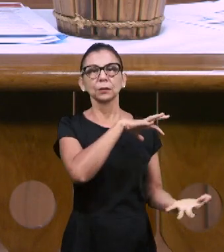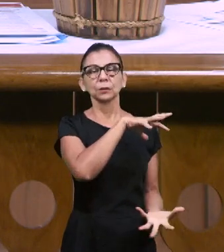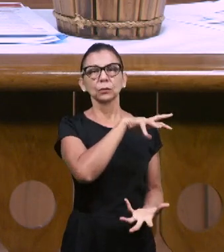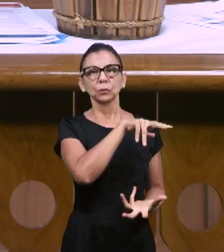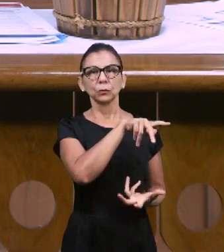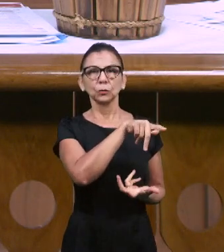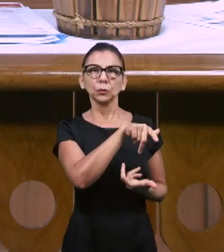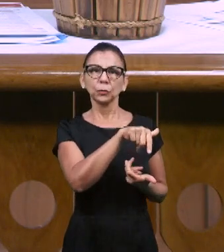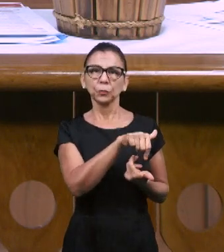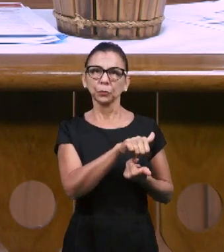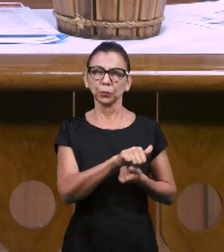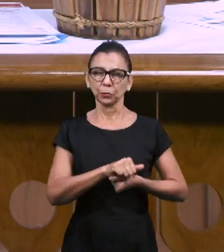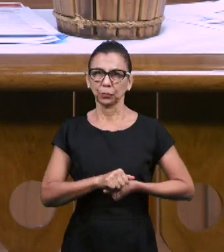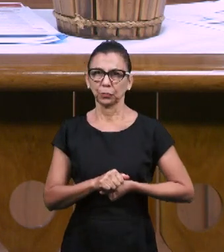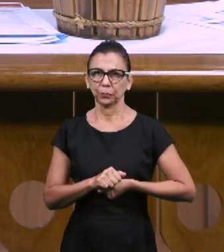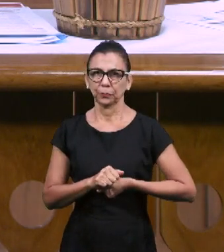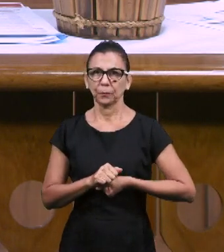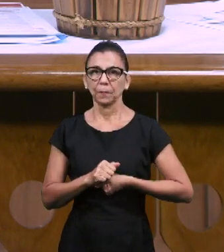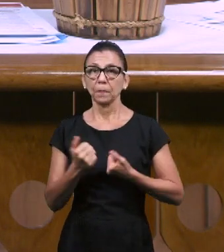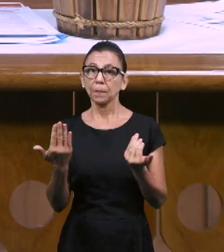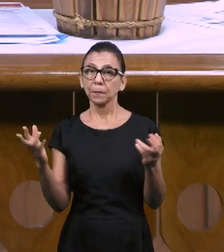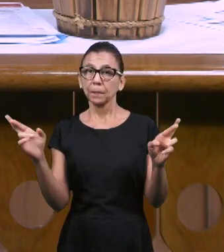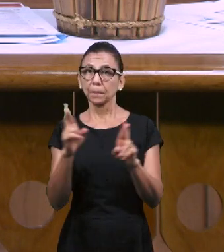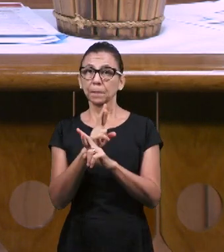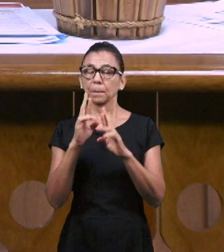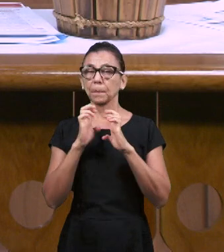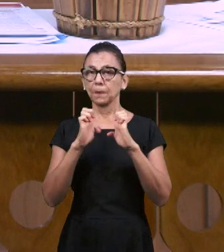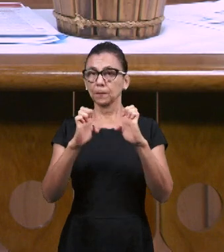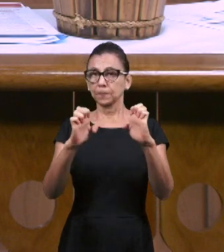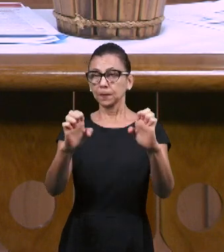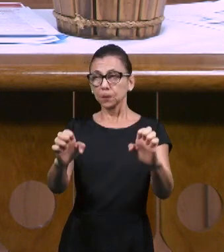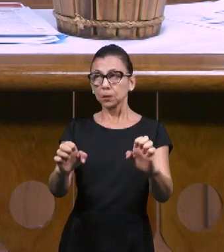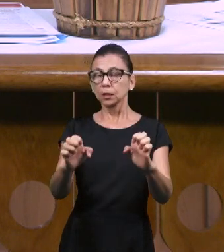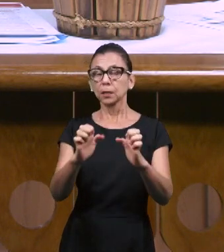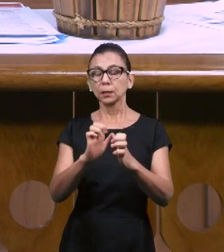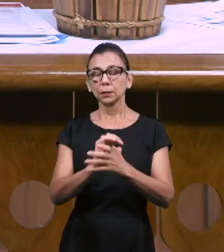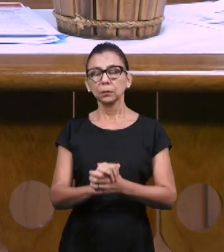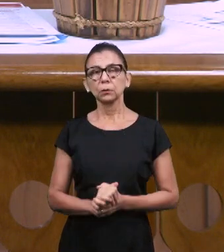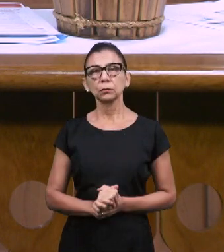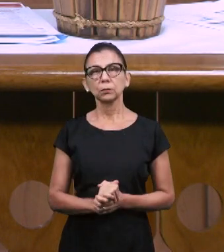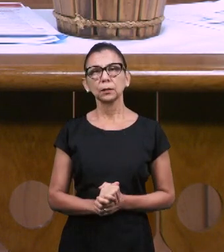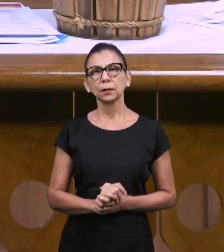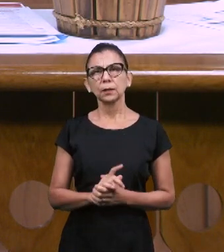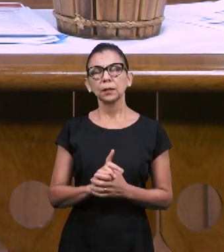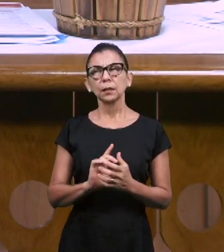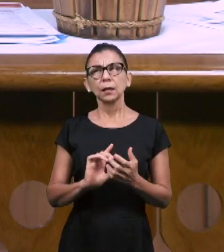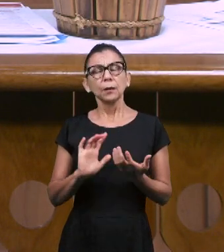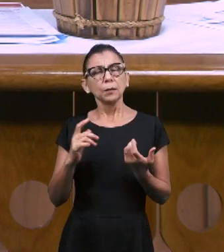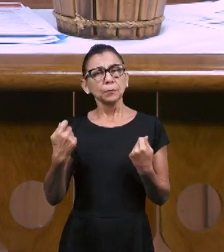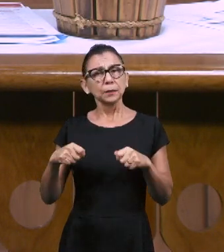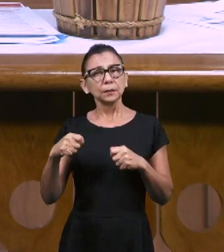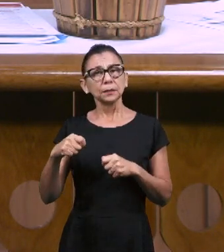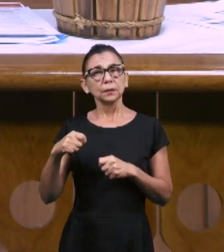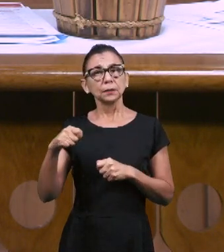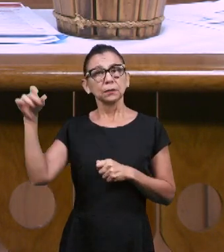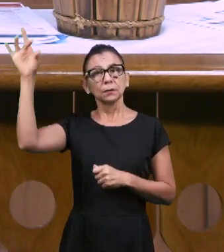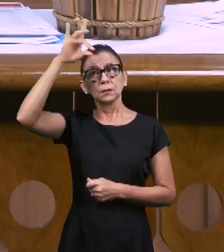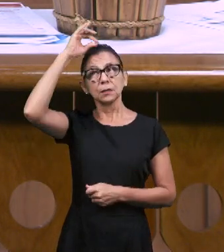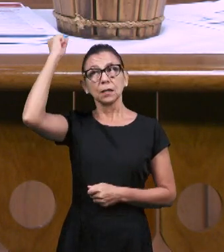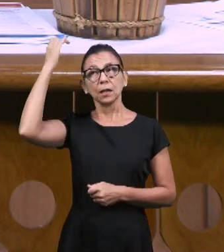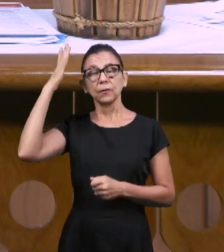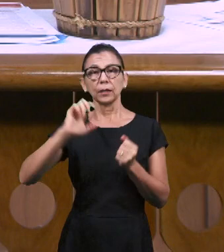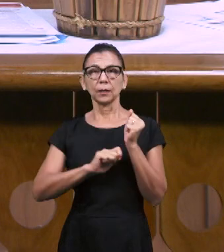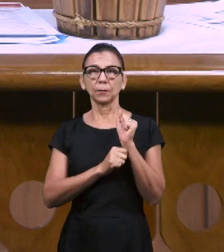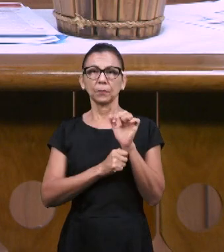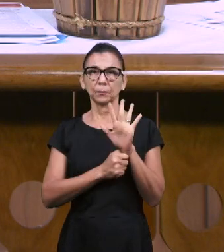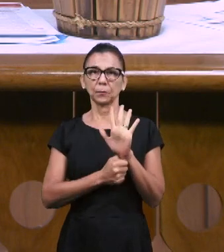ce qui n'est pas révélé par le Saint-Esprit. Donc le mystère doit être révélé par le Saint-Esprit par